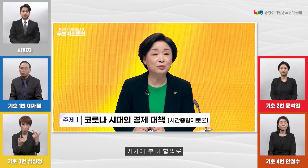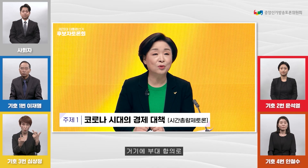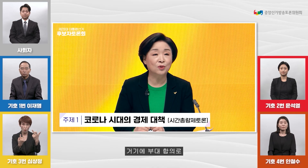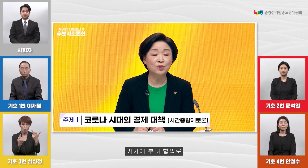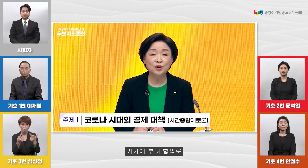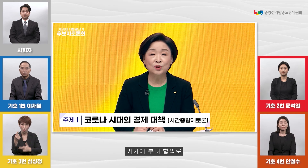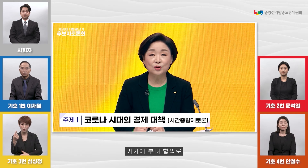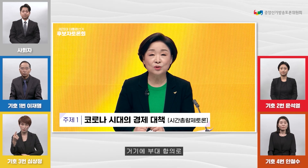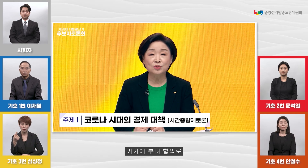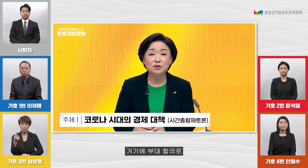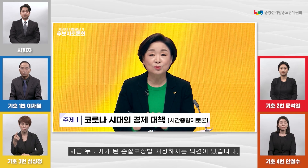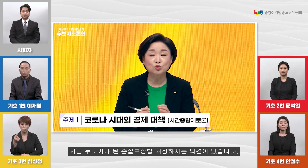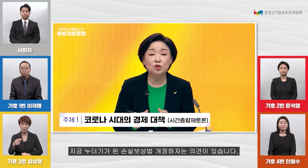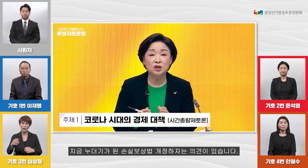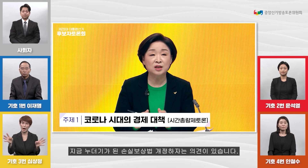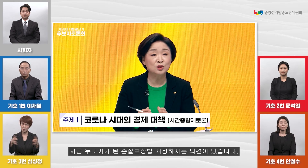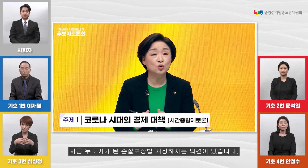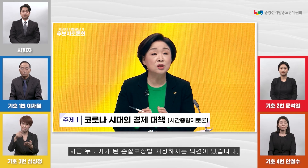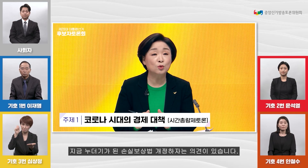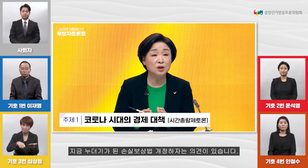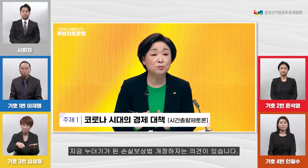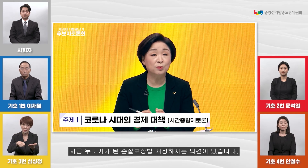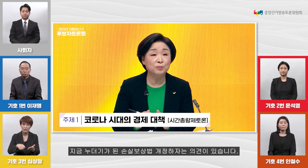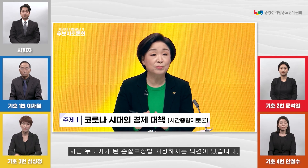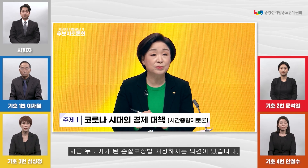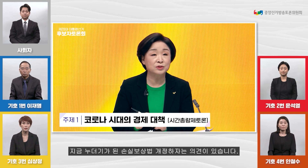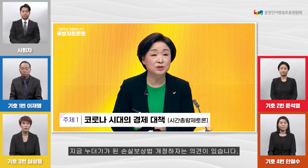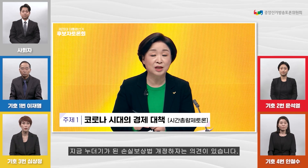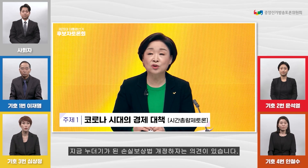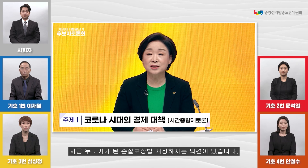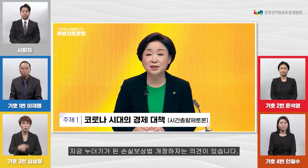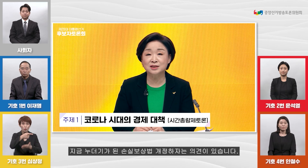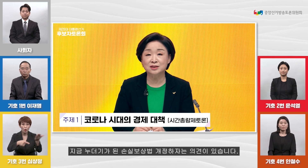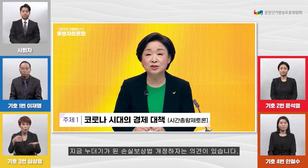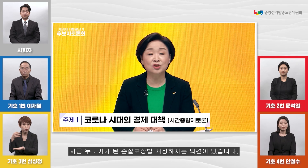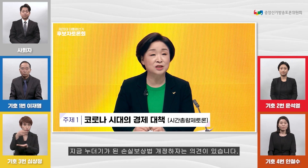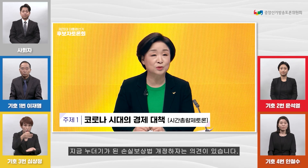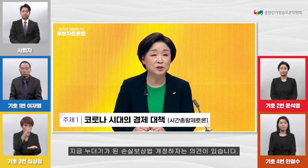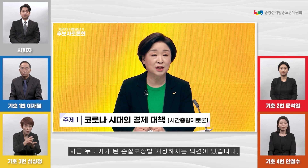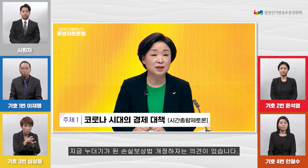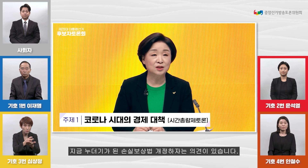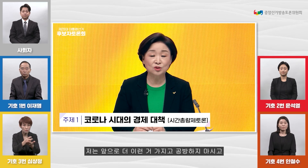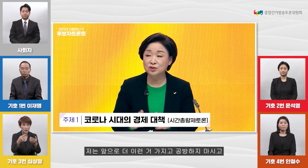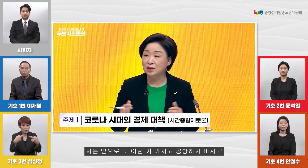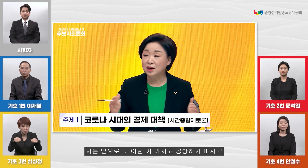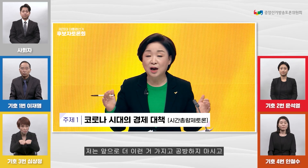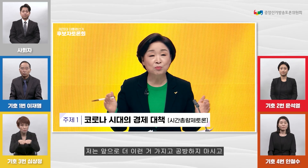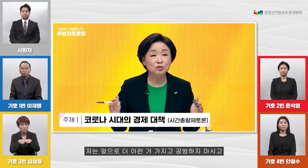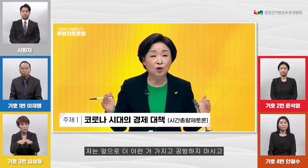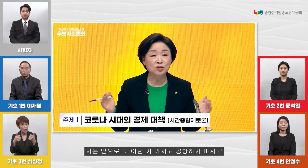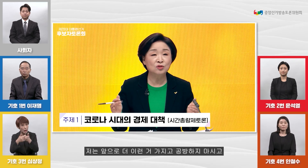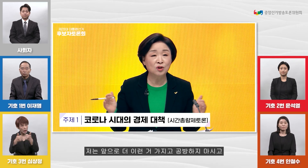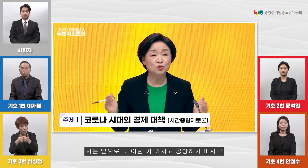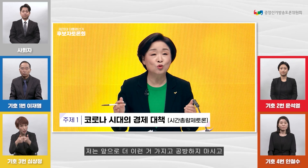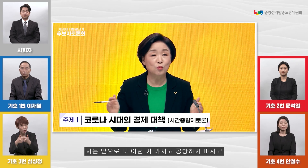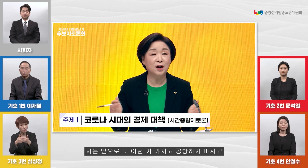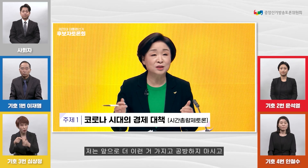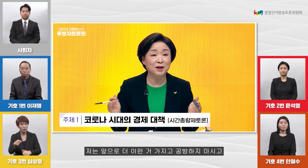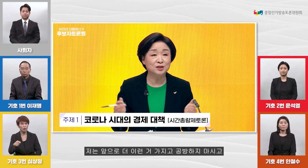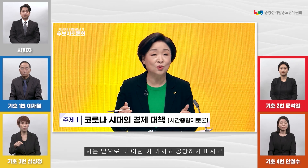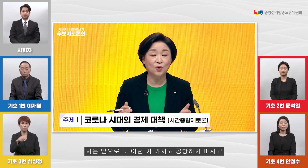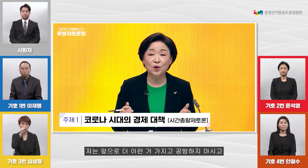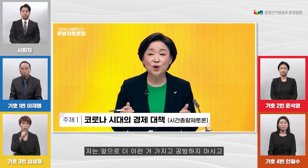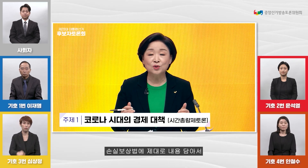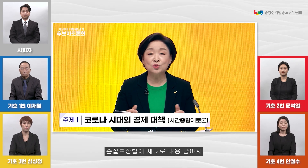부대 합의로 지금 누더기가 된 손실보상법 그 개정하자는 의견이 있습니다. 저는 앞으로 더 이런 거 가지고